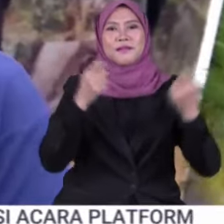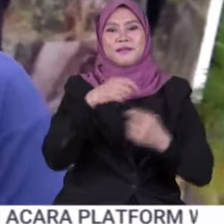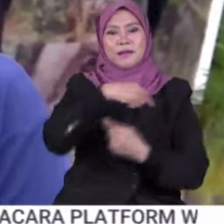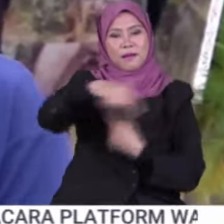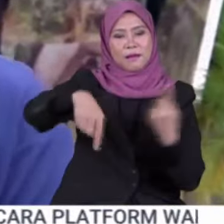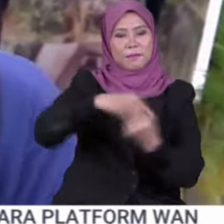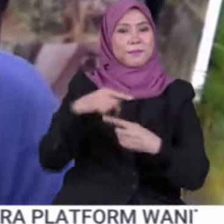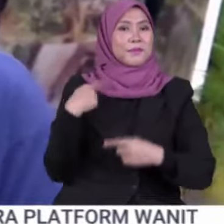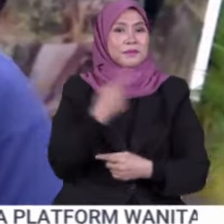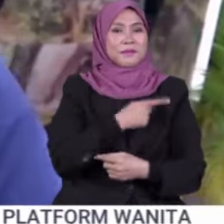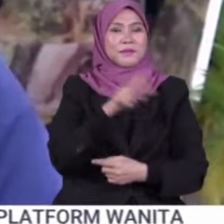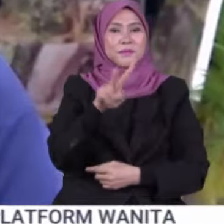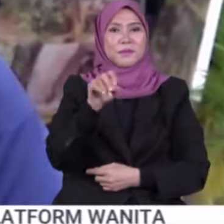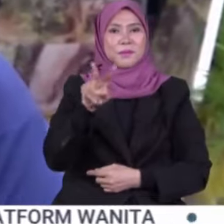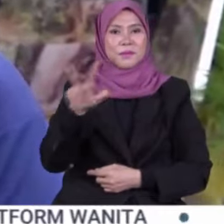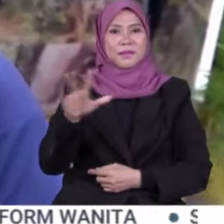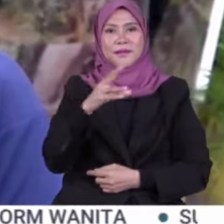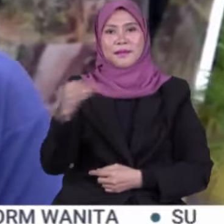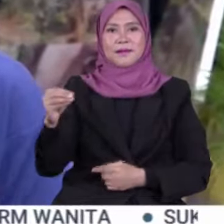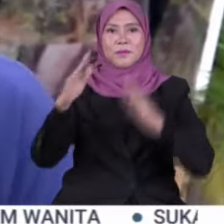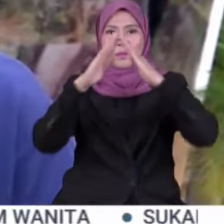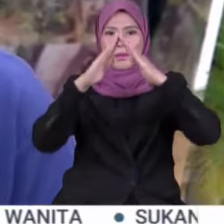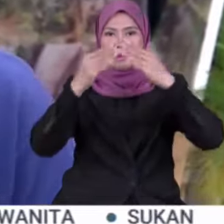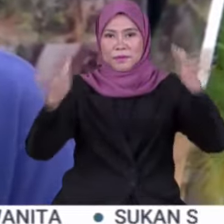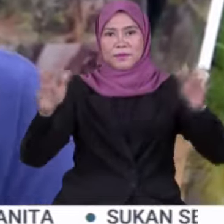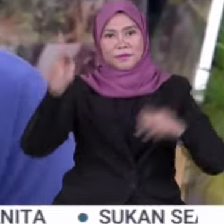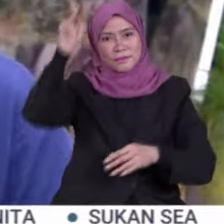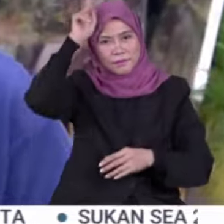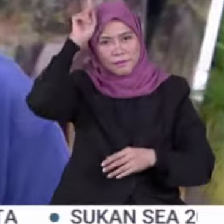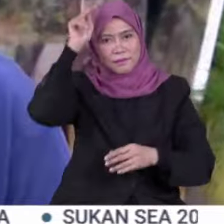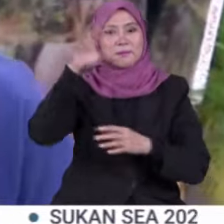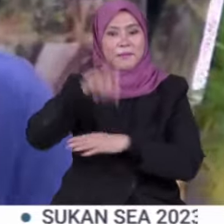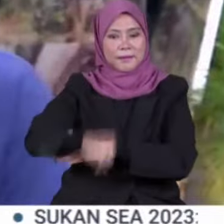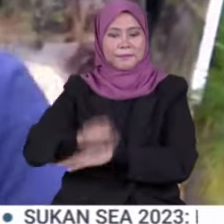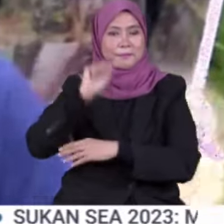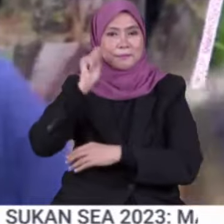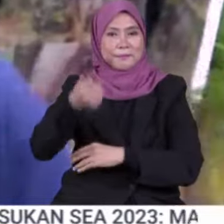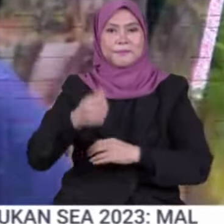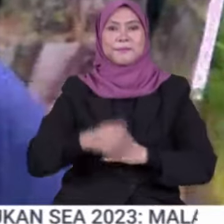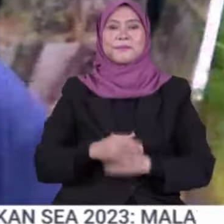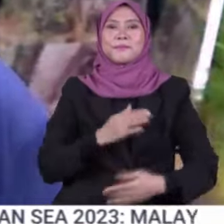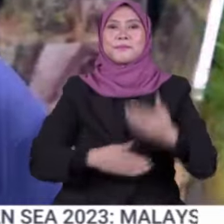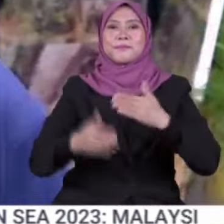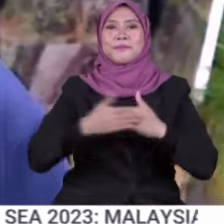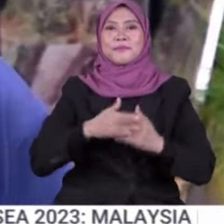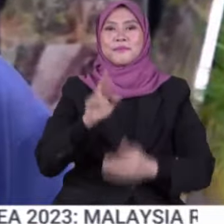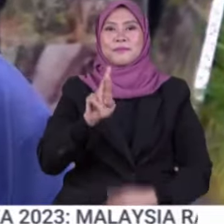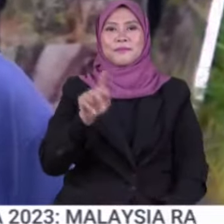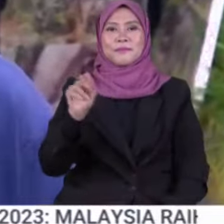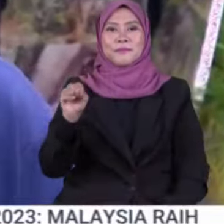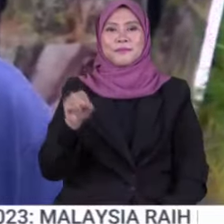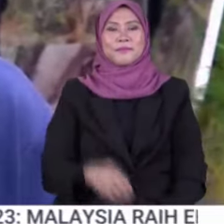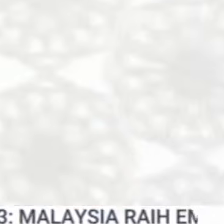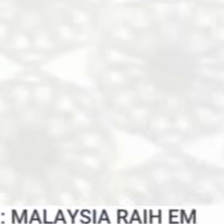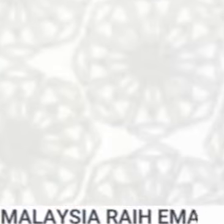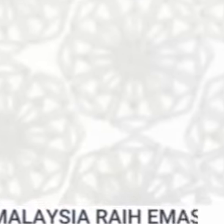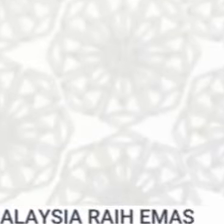dan Majlis Rumah Terbuka Malaysia Madani Negeri Kelantan pada malam esok. Kembali ke Angkasa Puri.